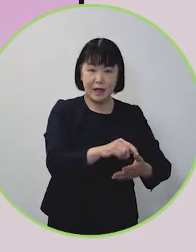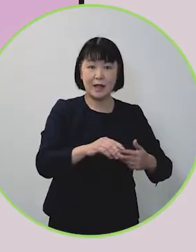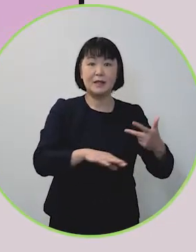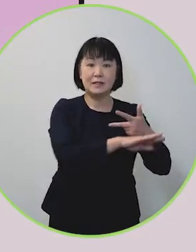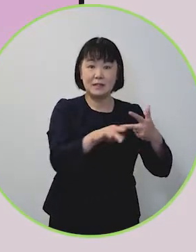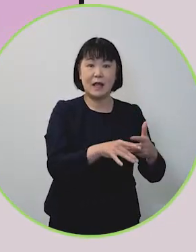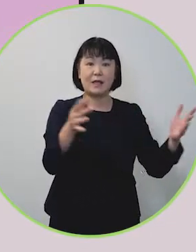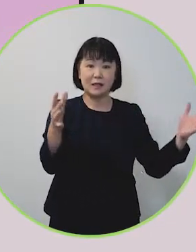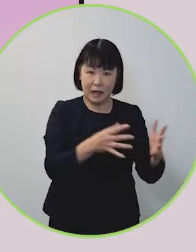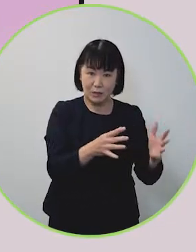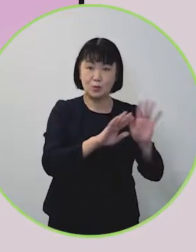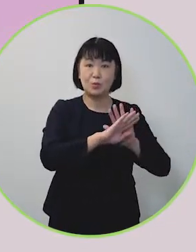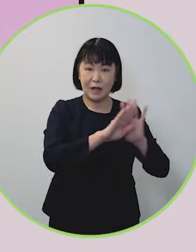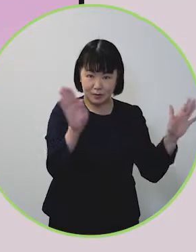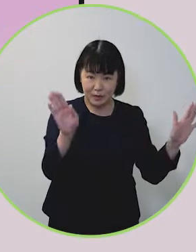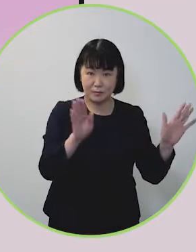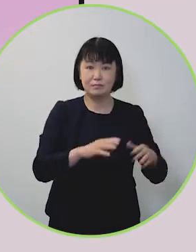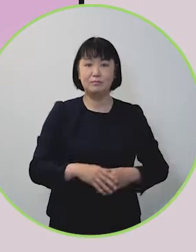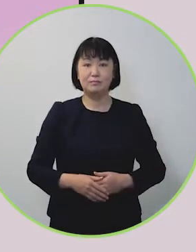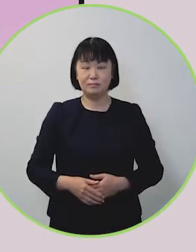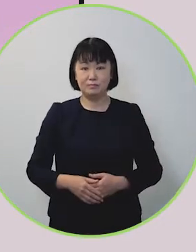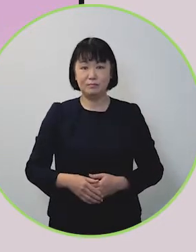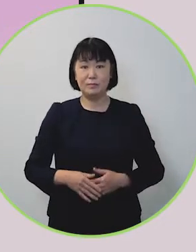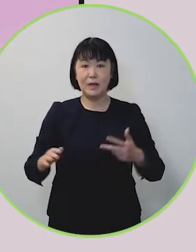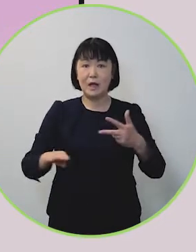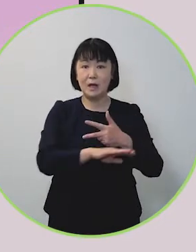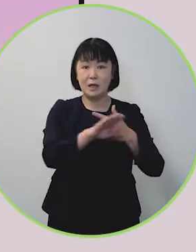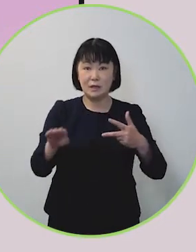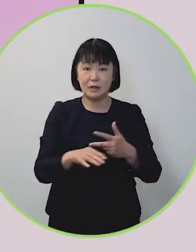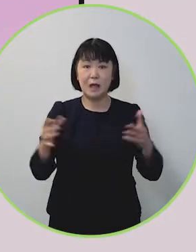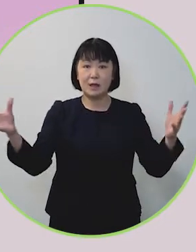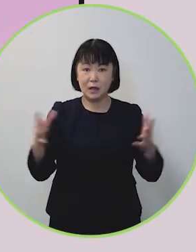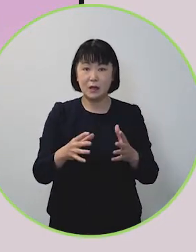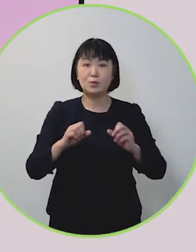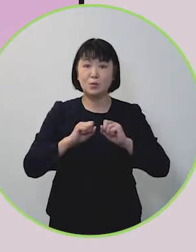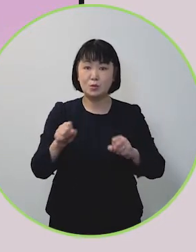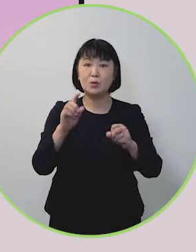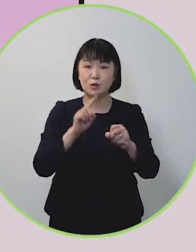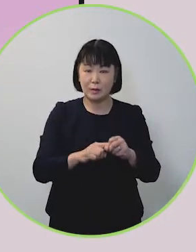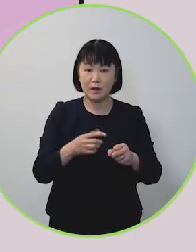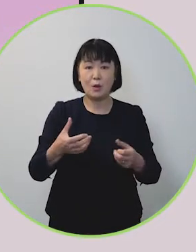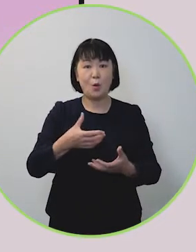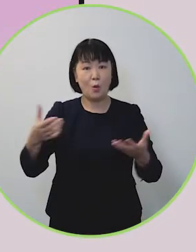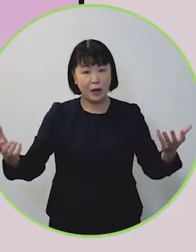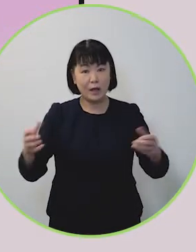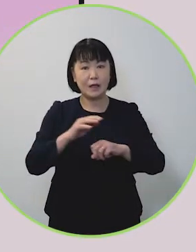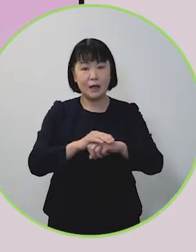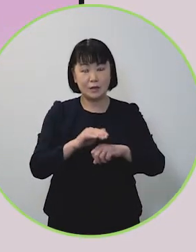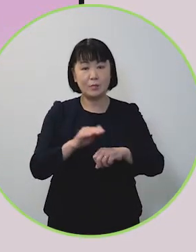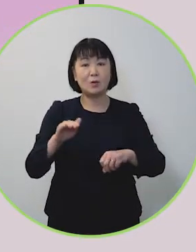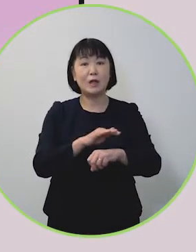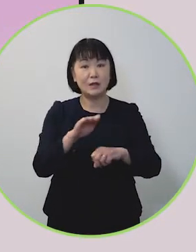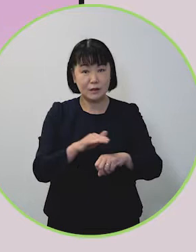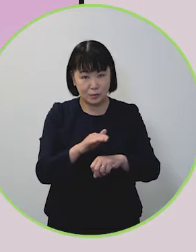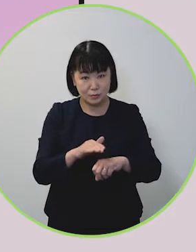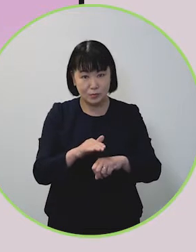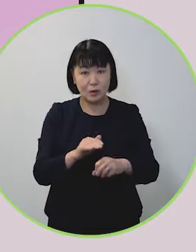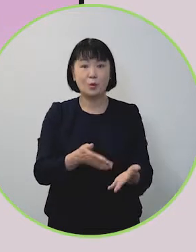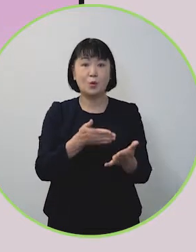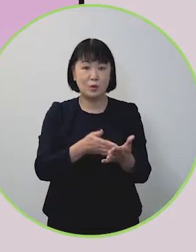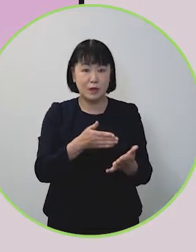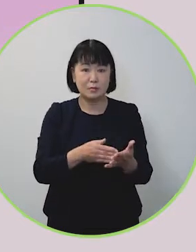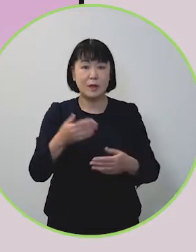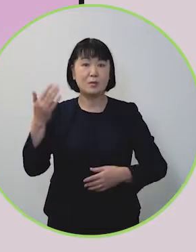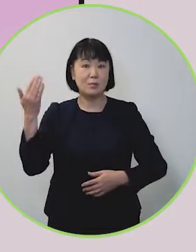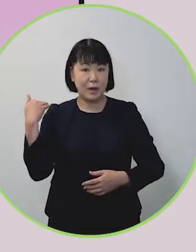改修していくことになるの資源として回収するためには分け方も重要なの分け方の説明